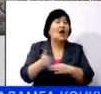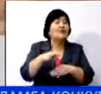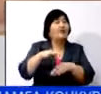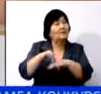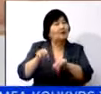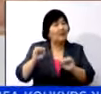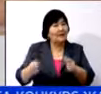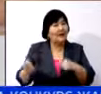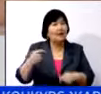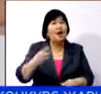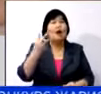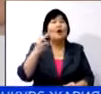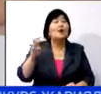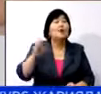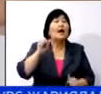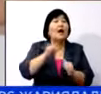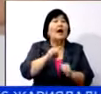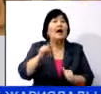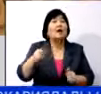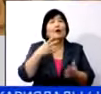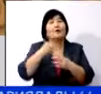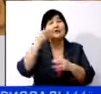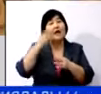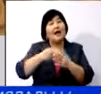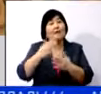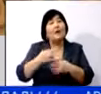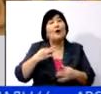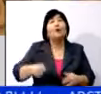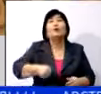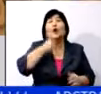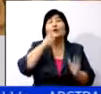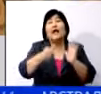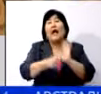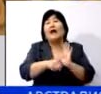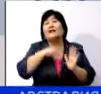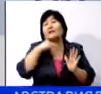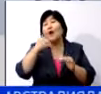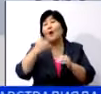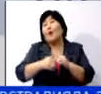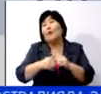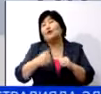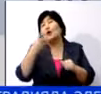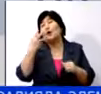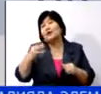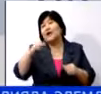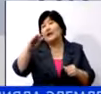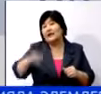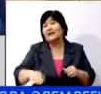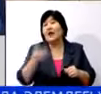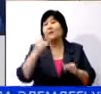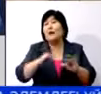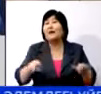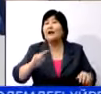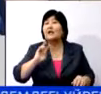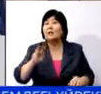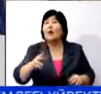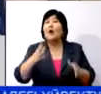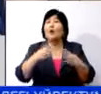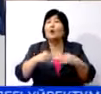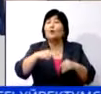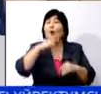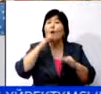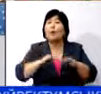алады. Үшемдердің әрқайсының өз ағасы бар. Ұлдардың үлкені 6-шы сыныпта, ортаншысы 3 оқиды, кішісі балабақшаға барады. Отбасында